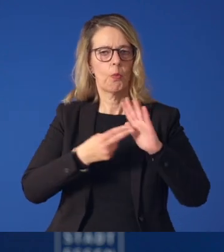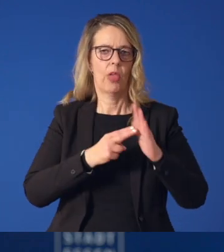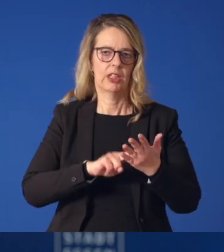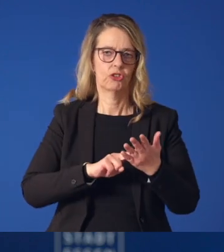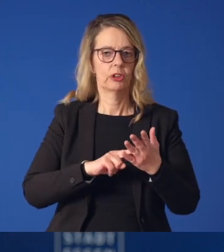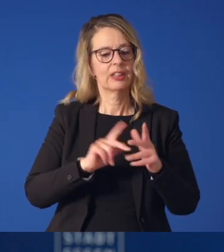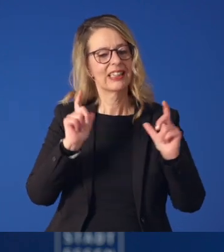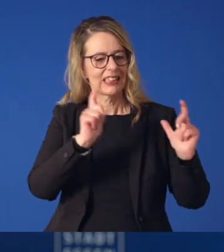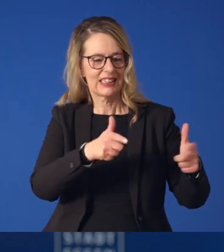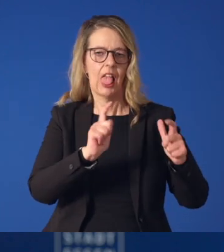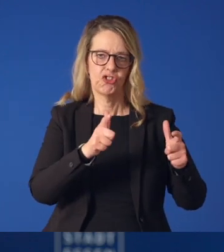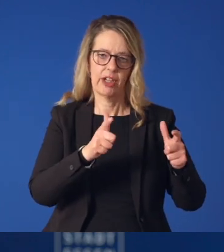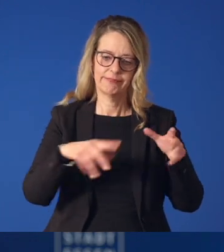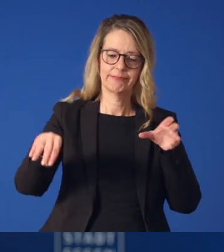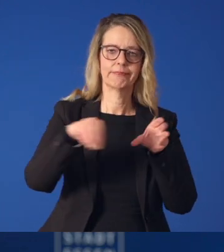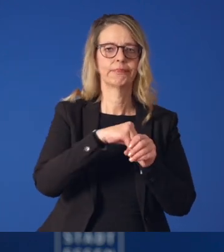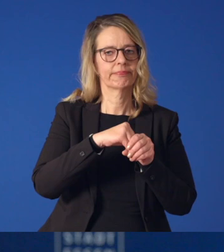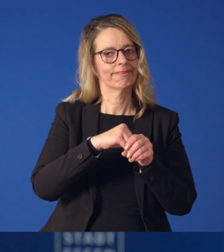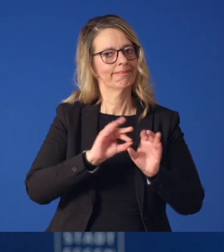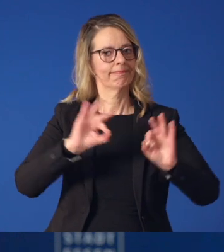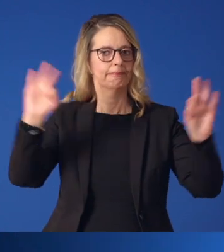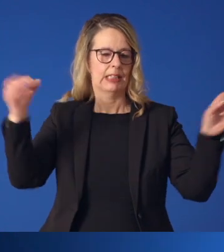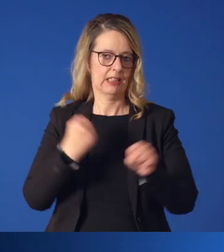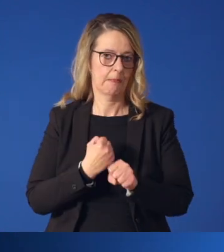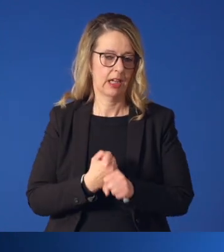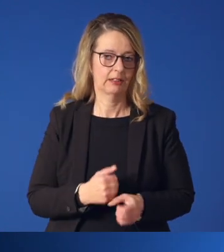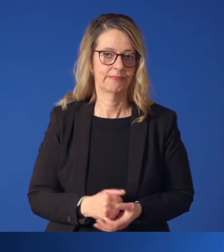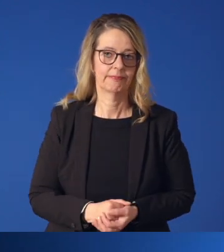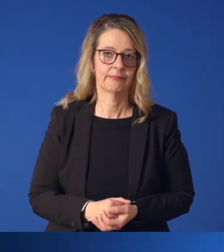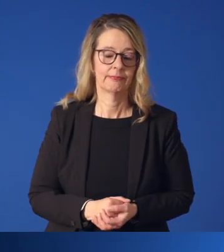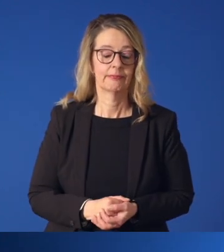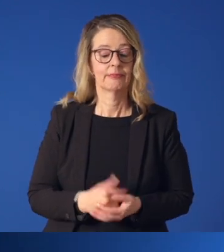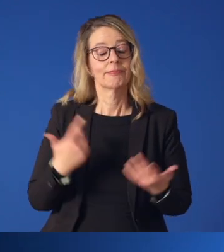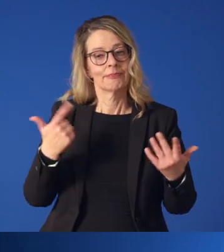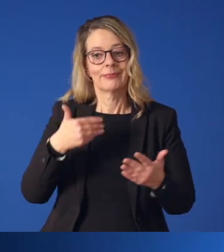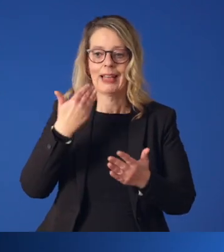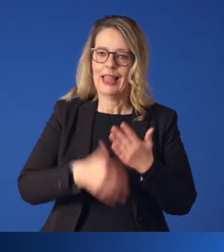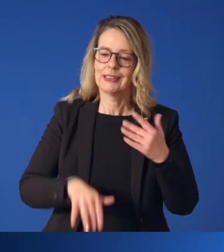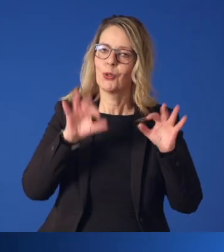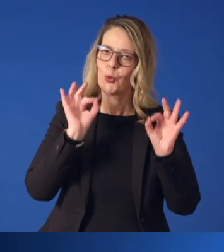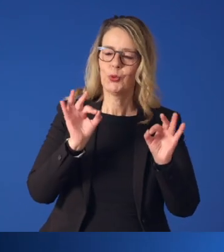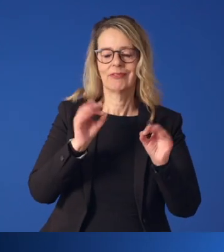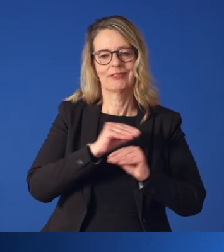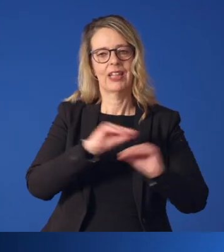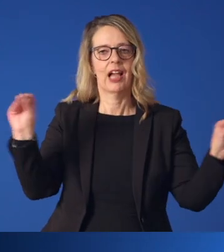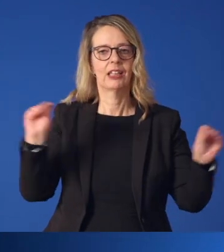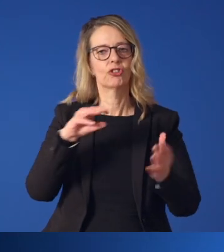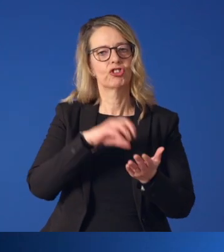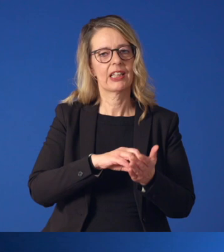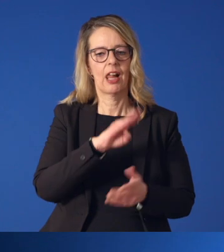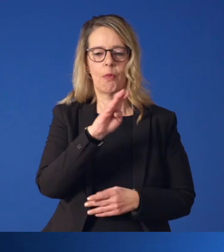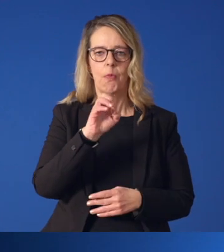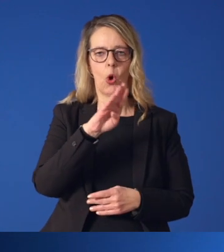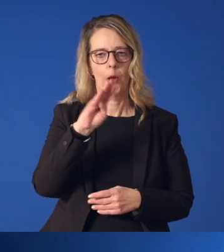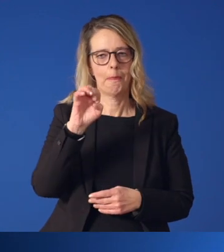politische und gesellschaftliche Teilhabe zu verbessern. Zum Schluss noch eine gute Nachricht für den Stadtteil Borbeck. Die